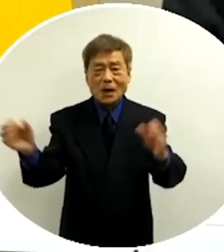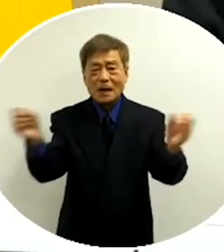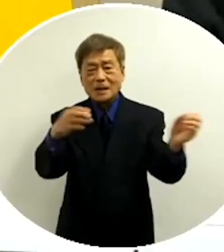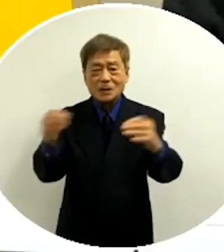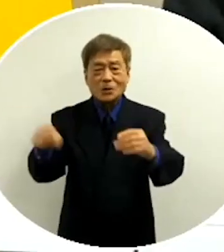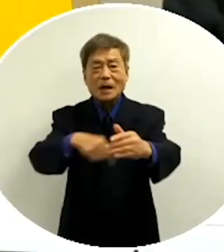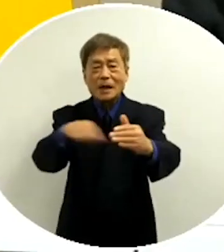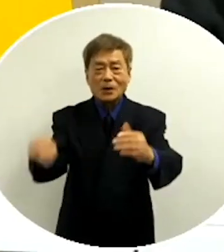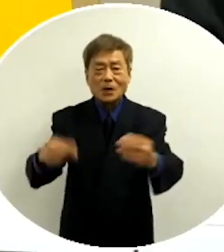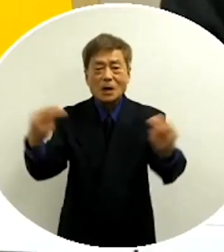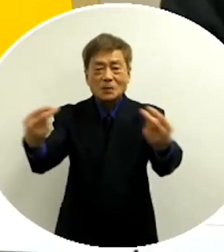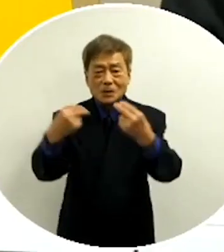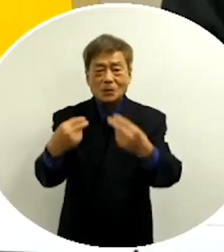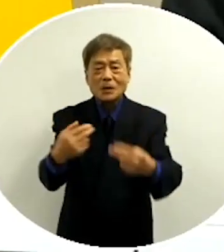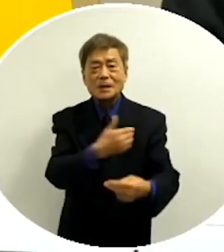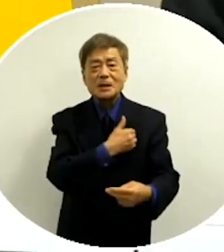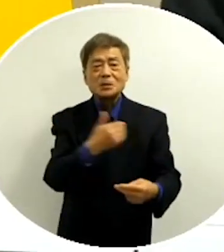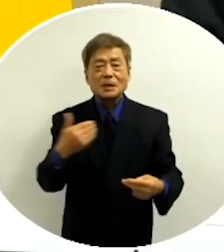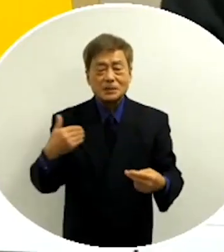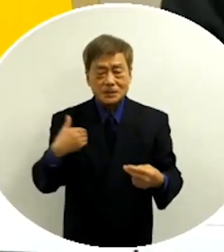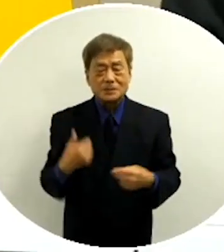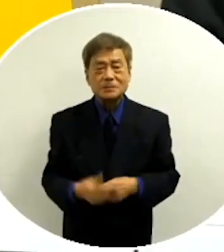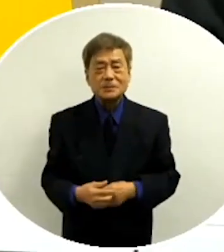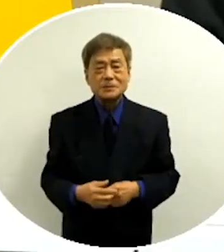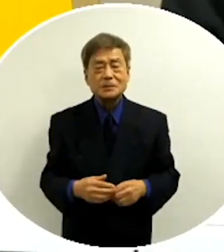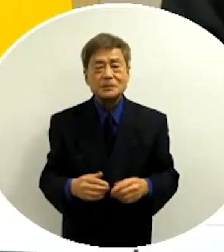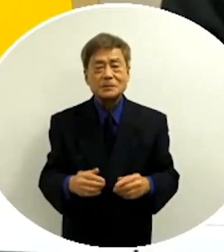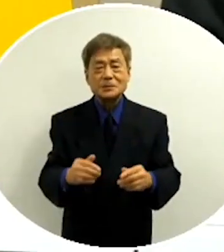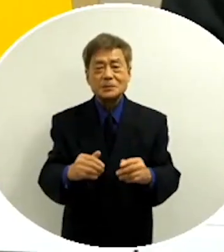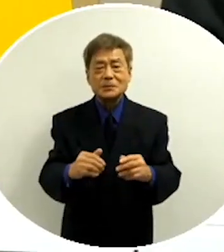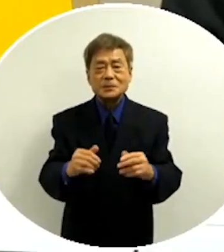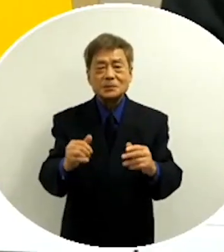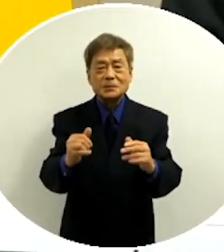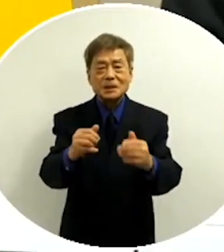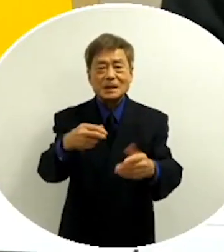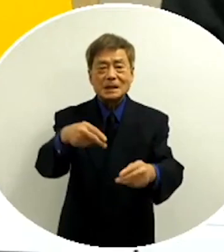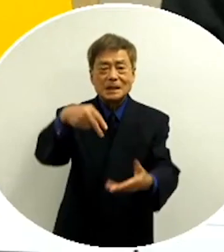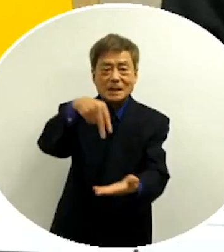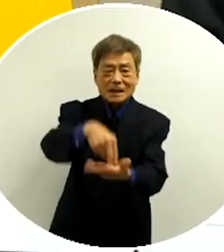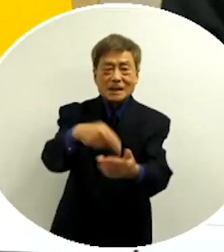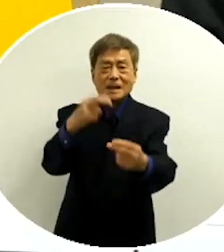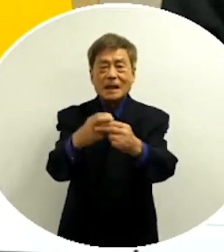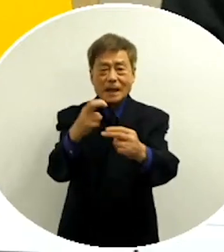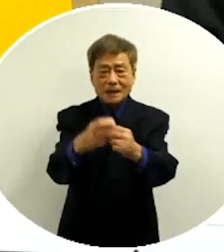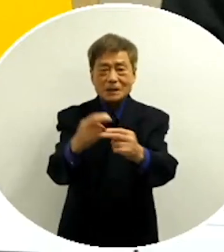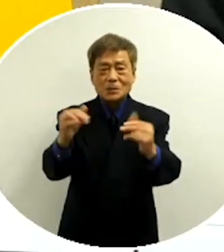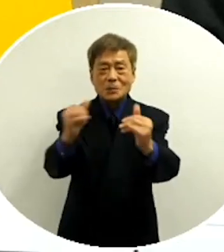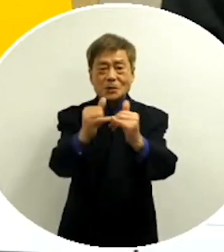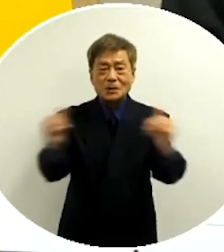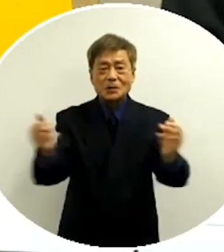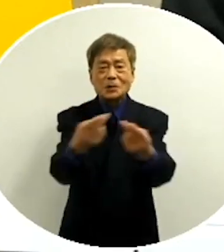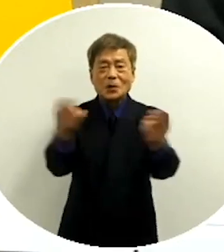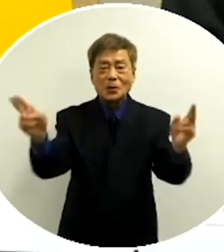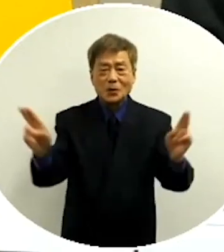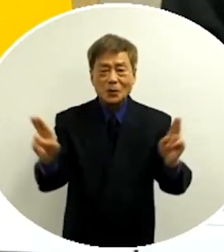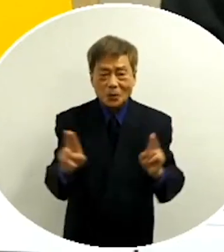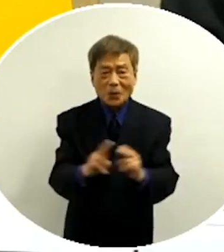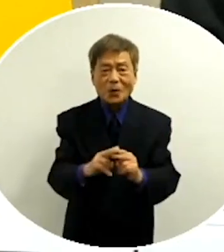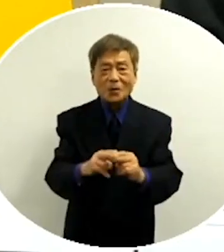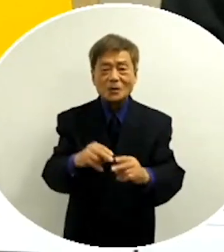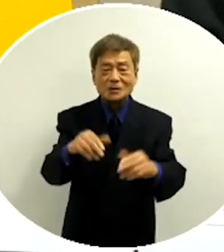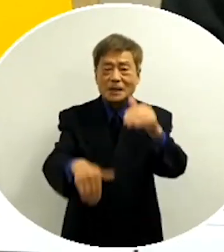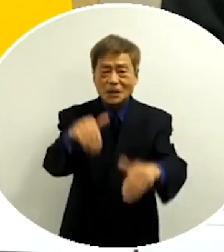ともハッシュタグ代表選挙2021デコメ他のご参加をお願いいたしますまた